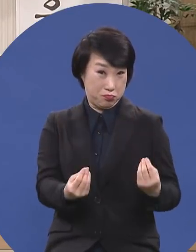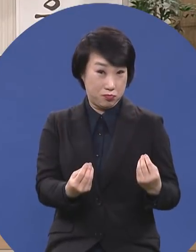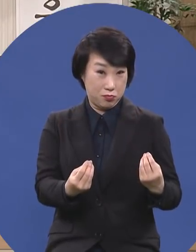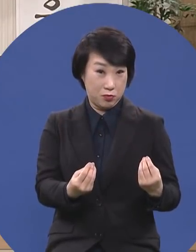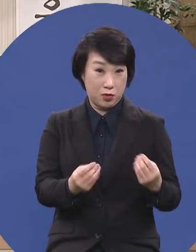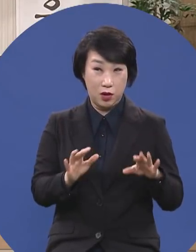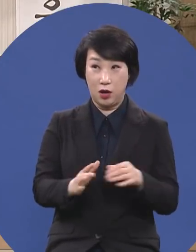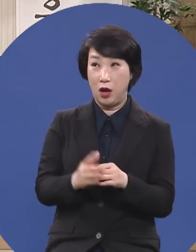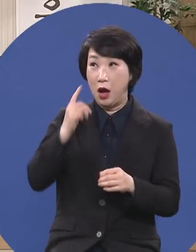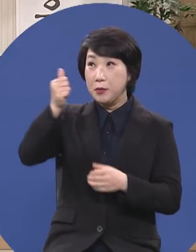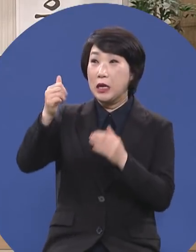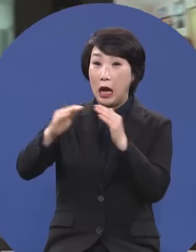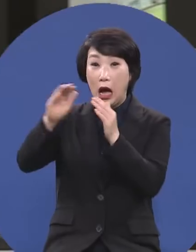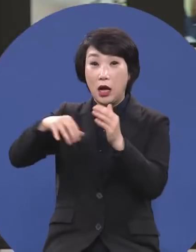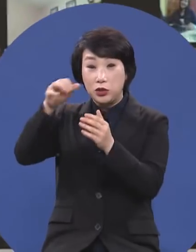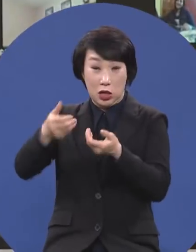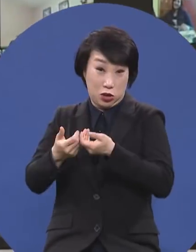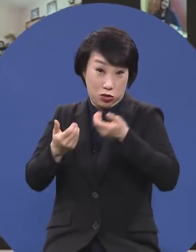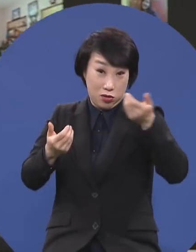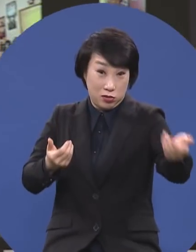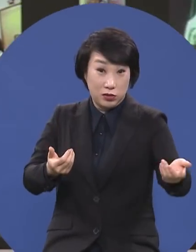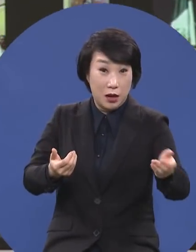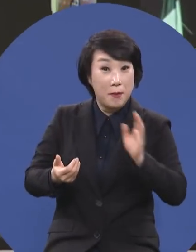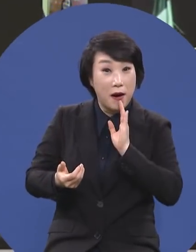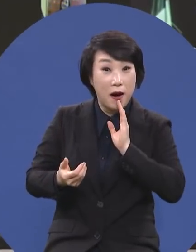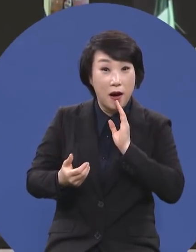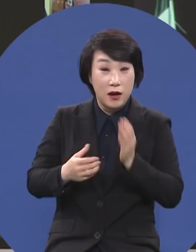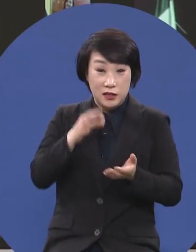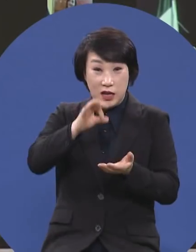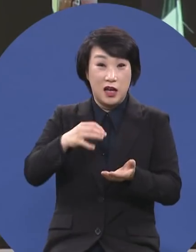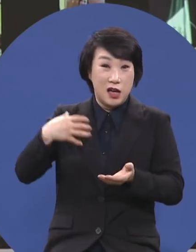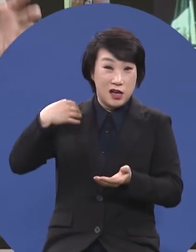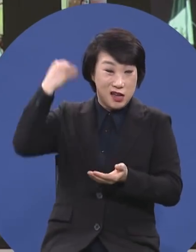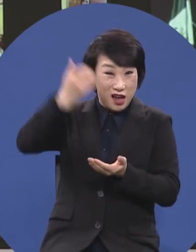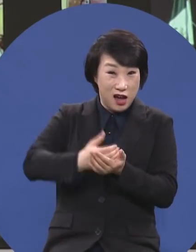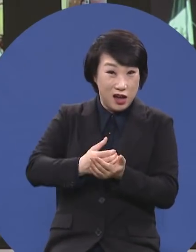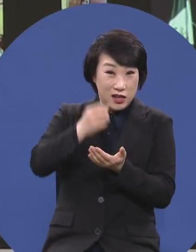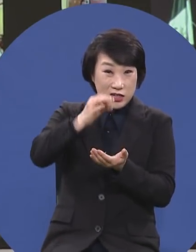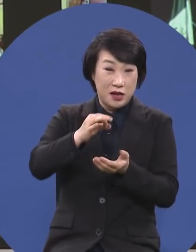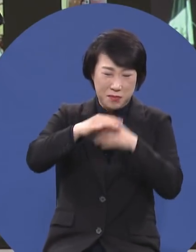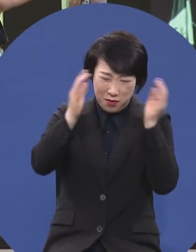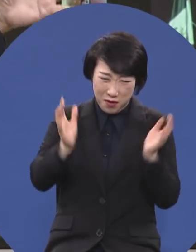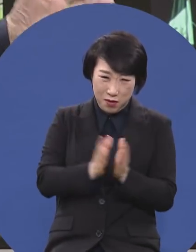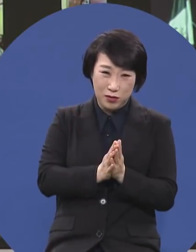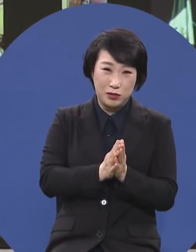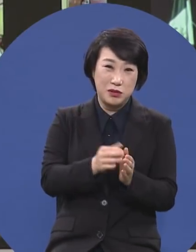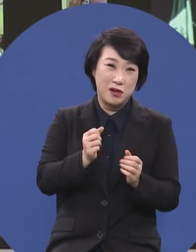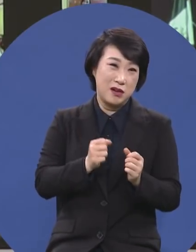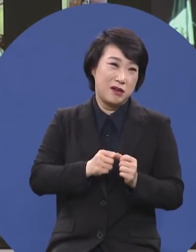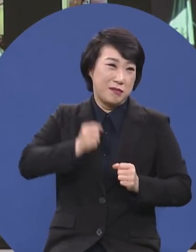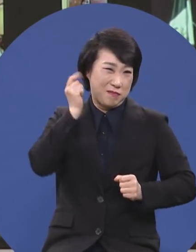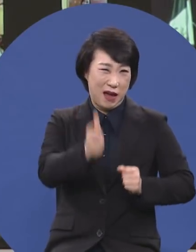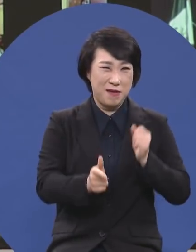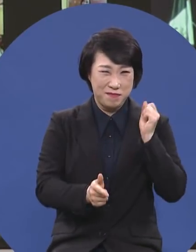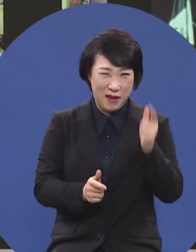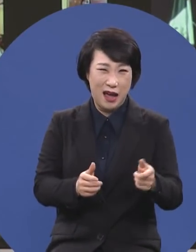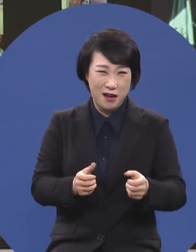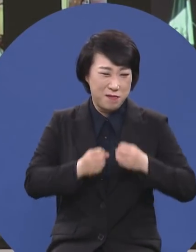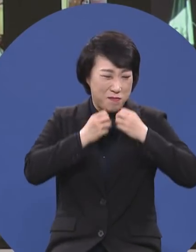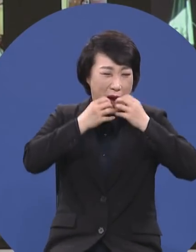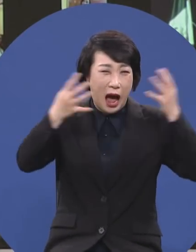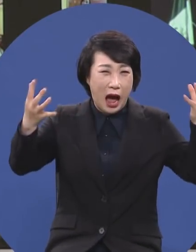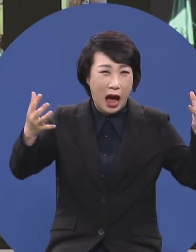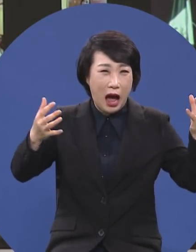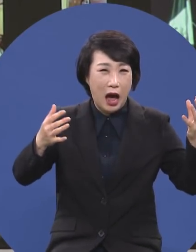자신만만하게 아버지 집에서 가지고 나갔던 모든 채무를 다 쓰는 순간